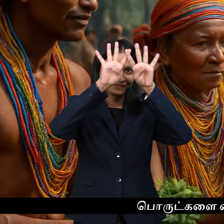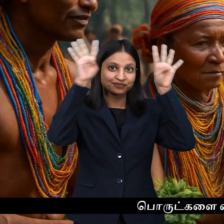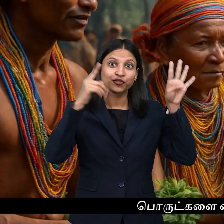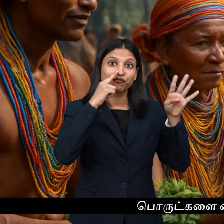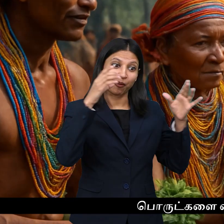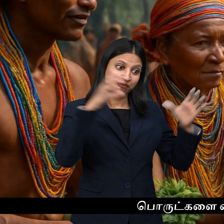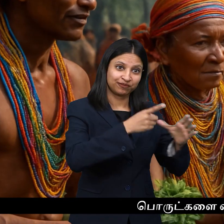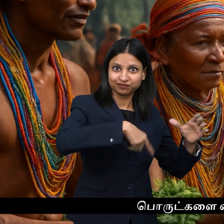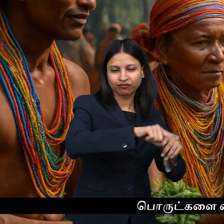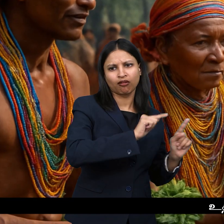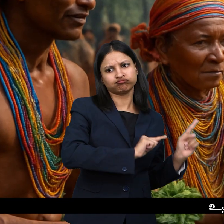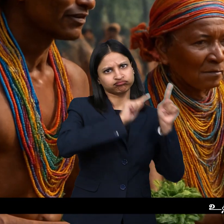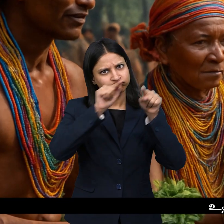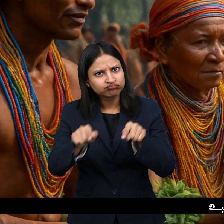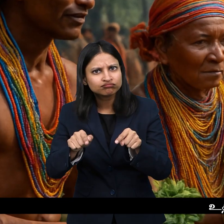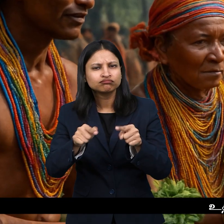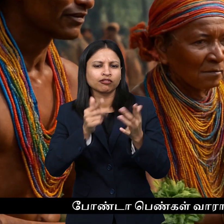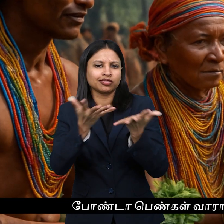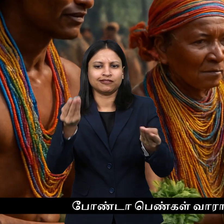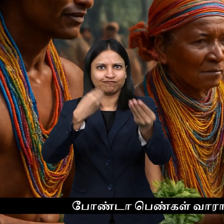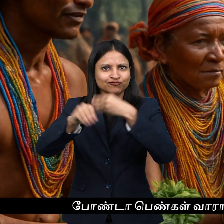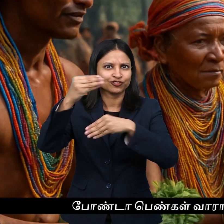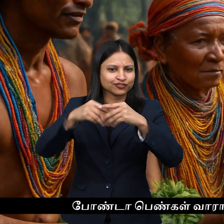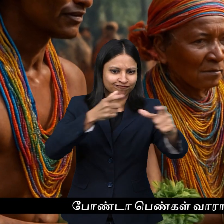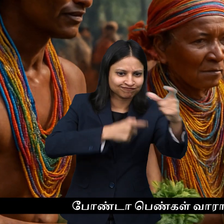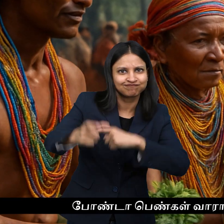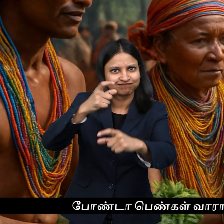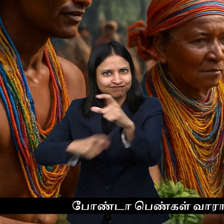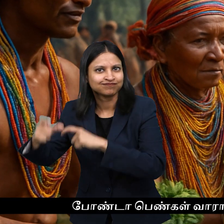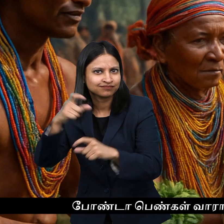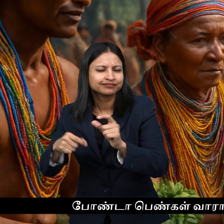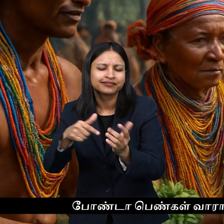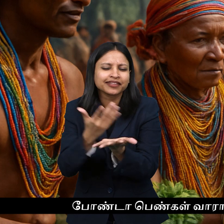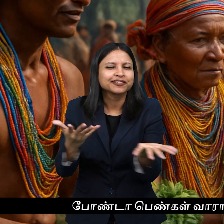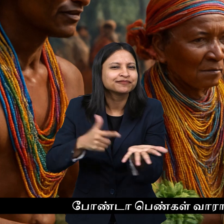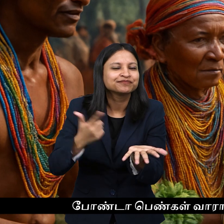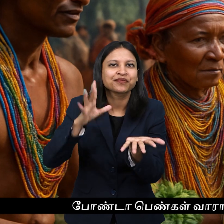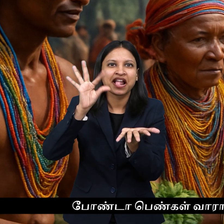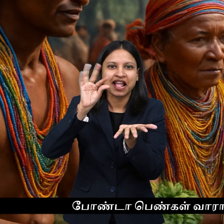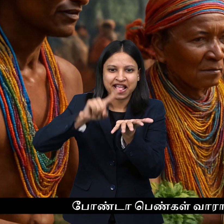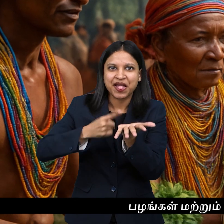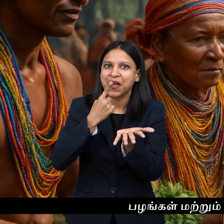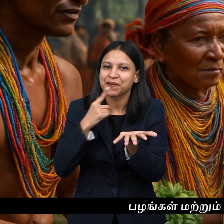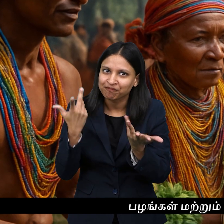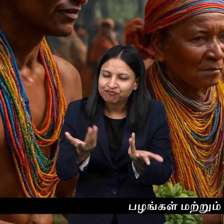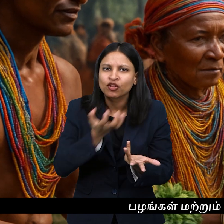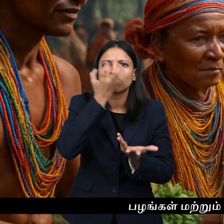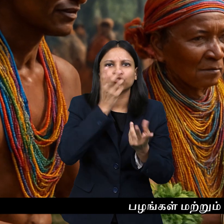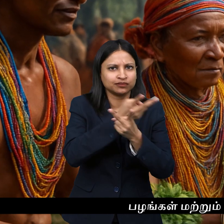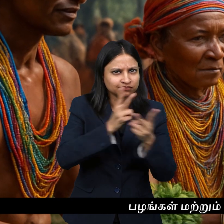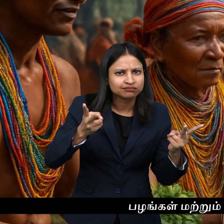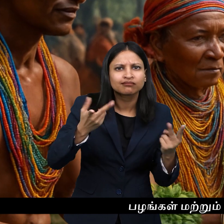பொருட்களை வர்த்தகம் செய்கிறார்கள். உதாரணமாக, போண்டா பெண்கள் வாராந்தர திருவிழாவுக்கு சென்று